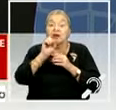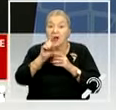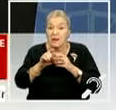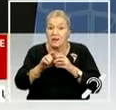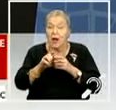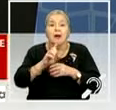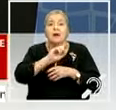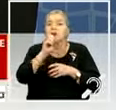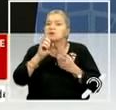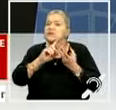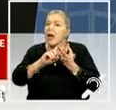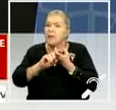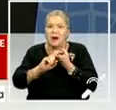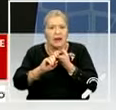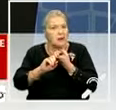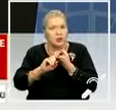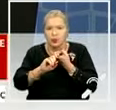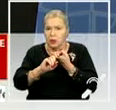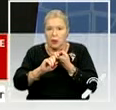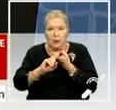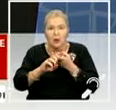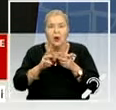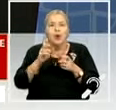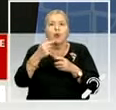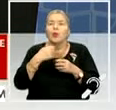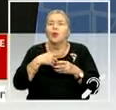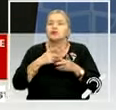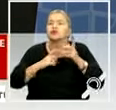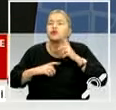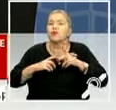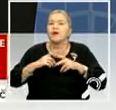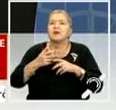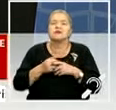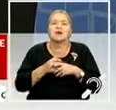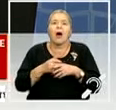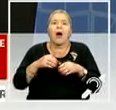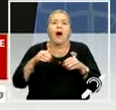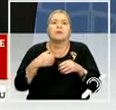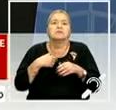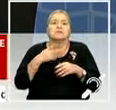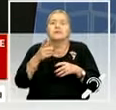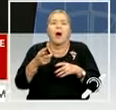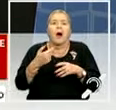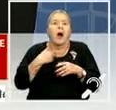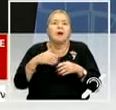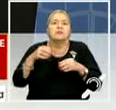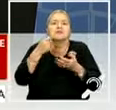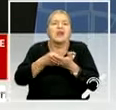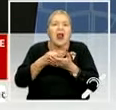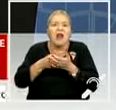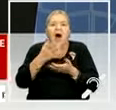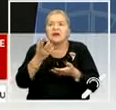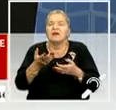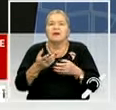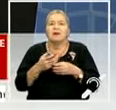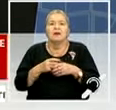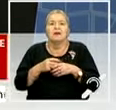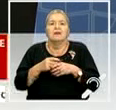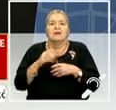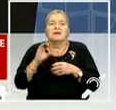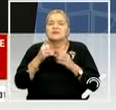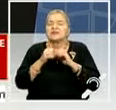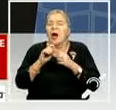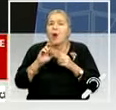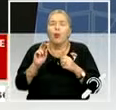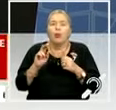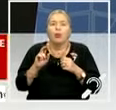viza în niciun fel afectarea anvelopei salariale, nu vor